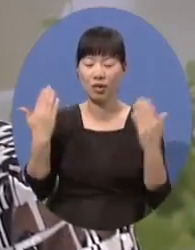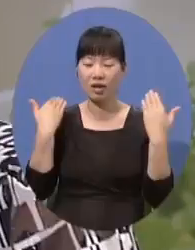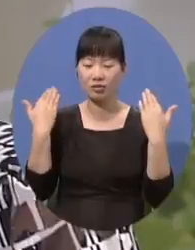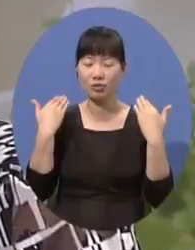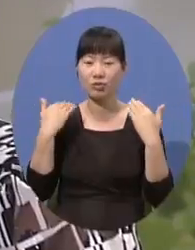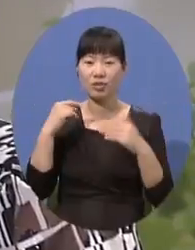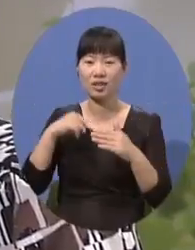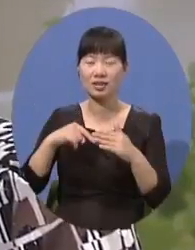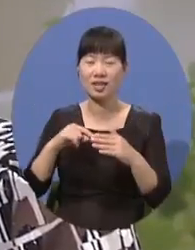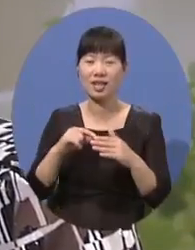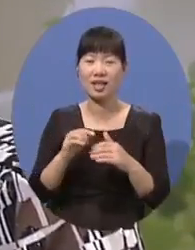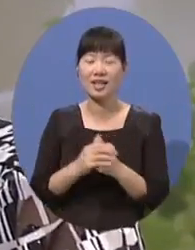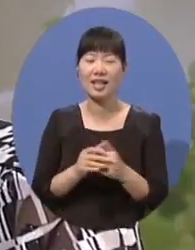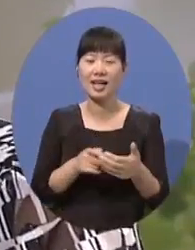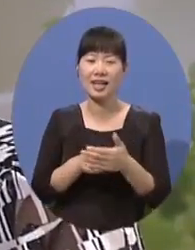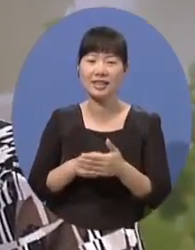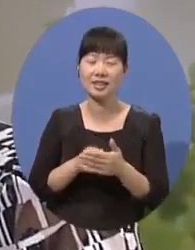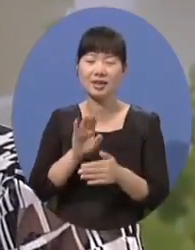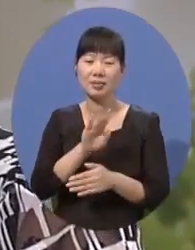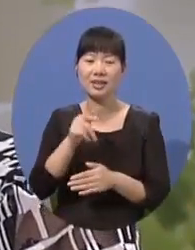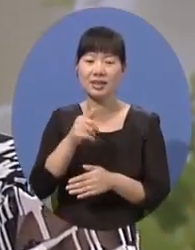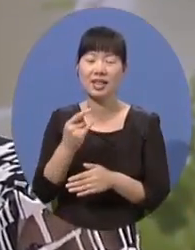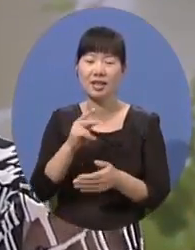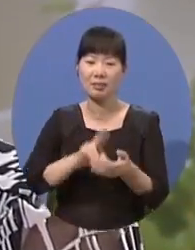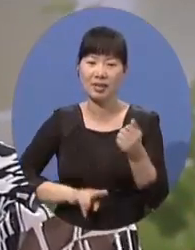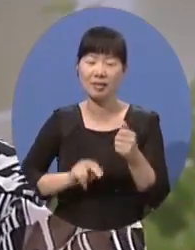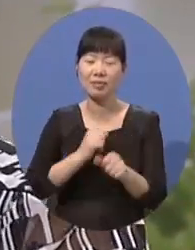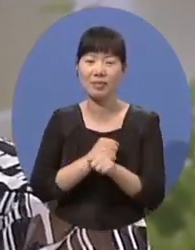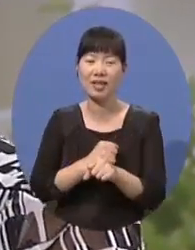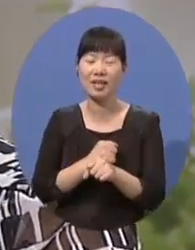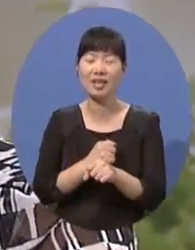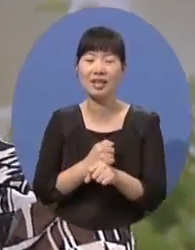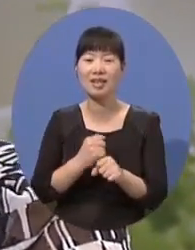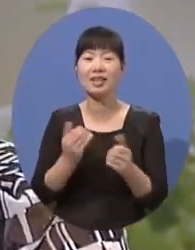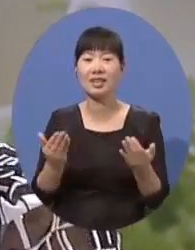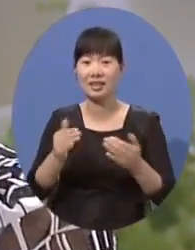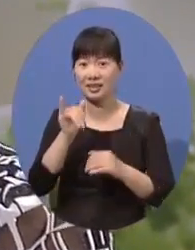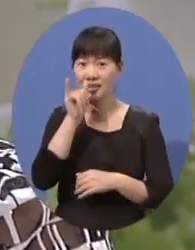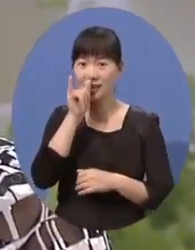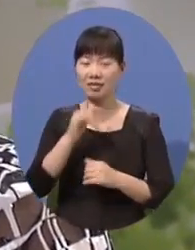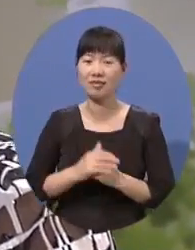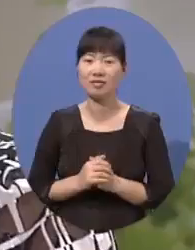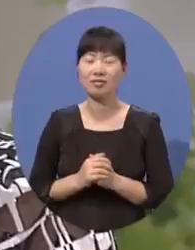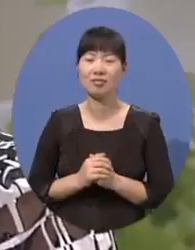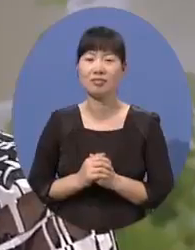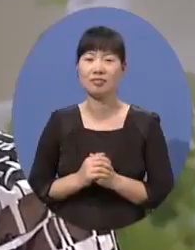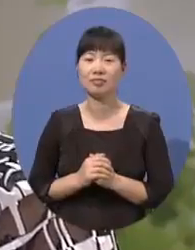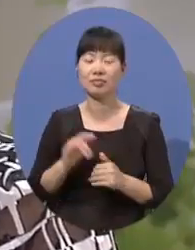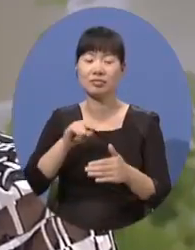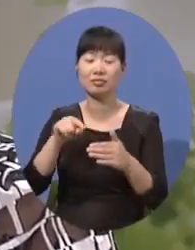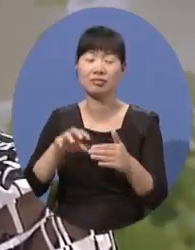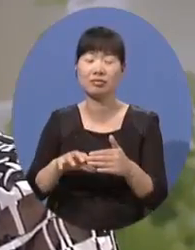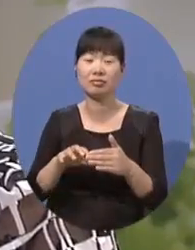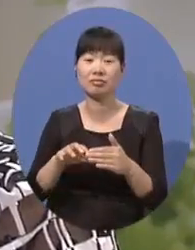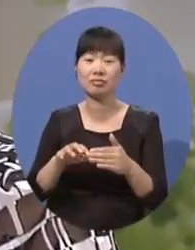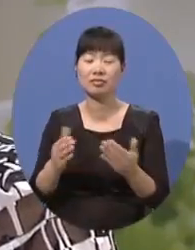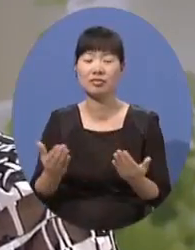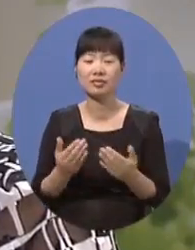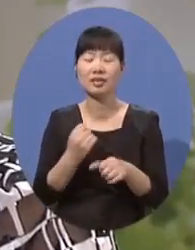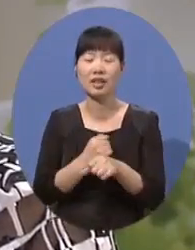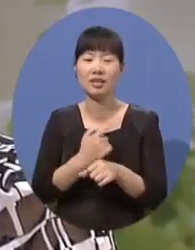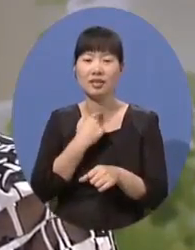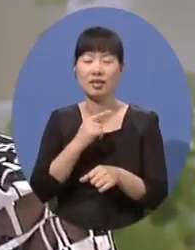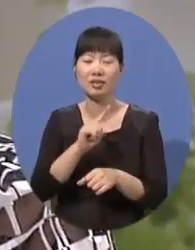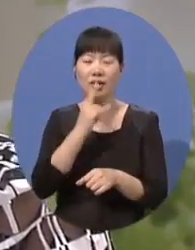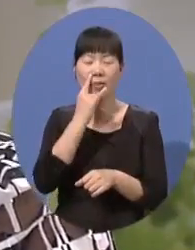학교에서 그 알뜰 바자회 뭐 아이들 옷 팔고 뭐 아이스크림 팔고 그런 판매하는 게 있었어요. 근데 그 중에서 이제 일을